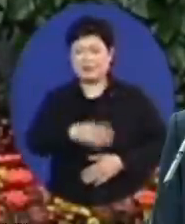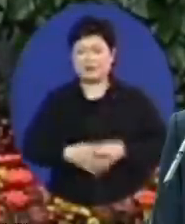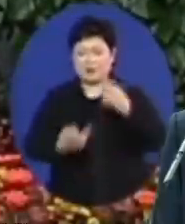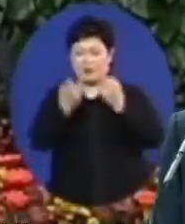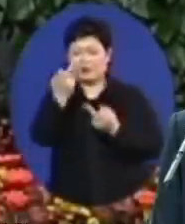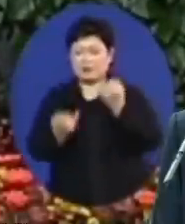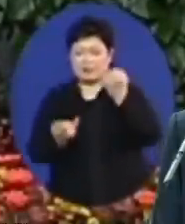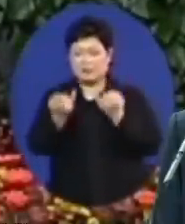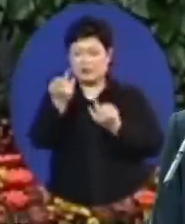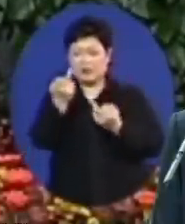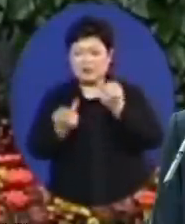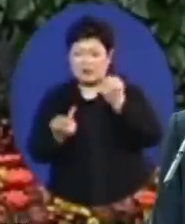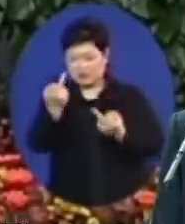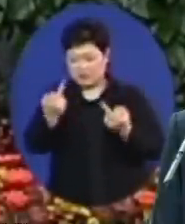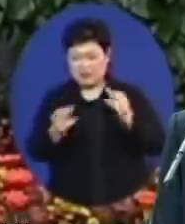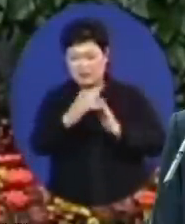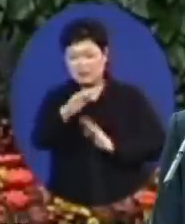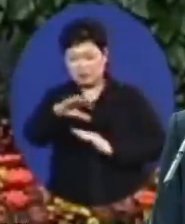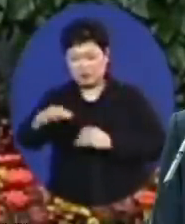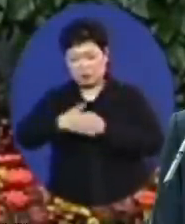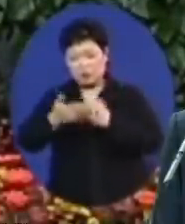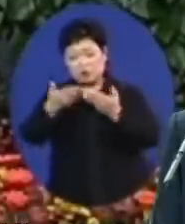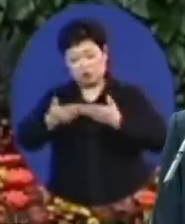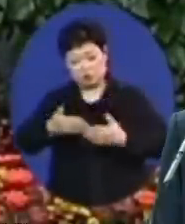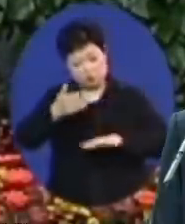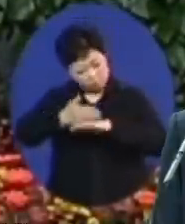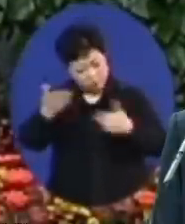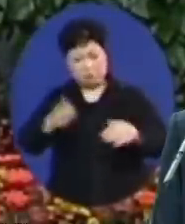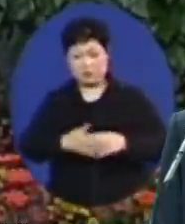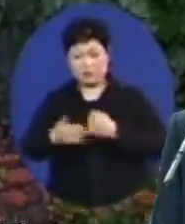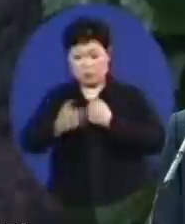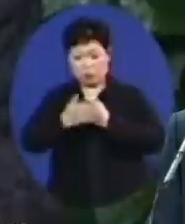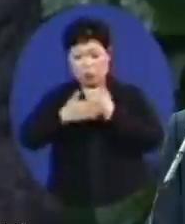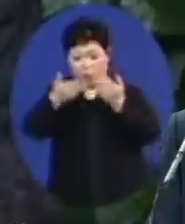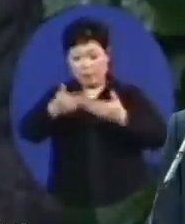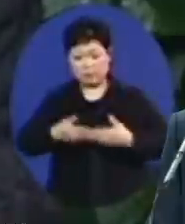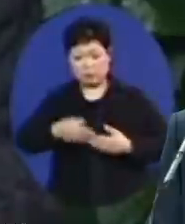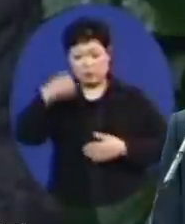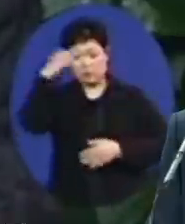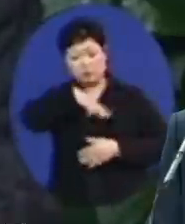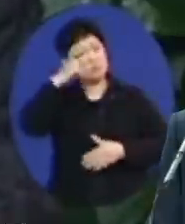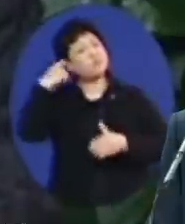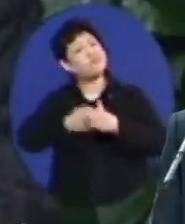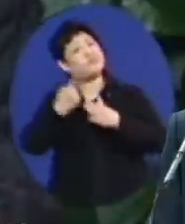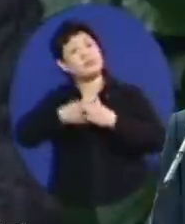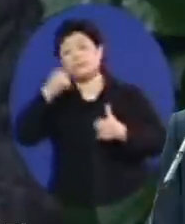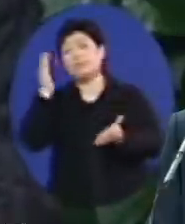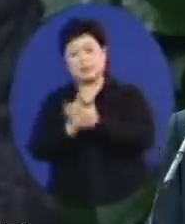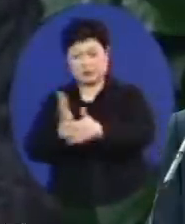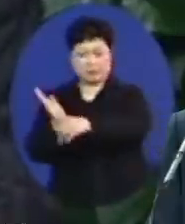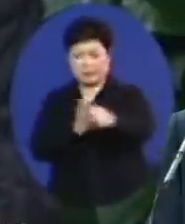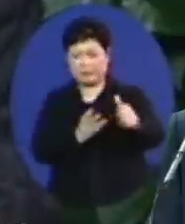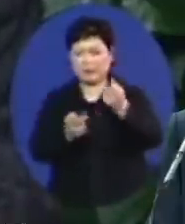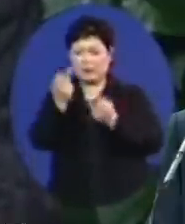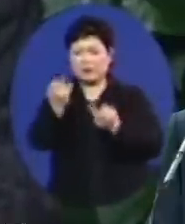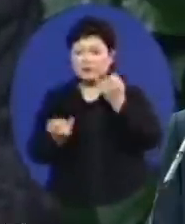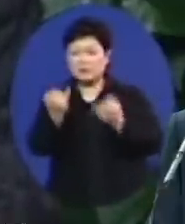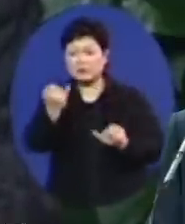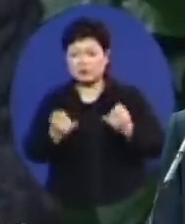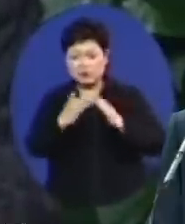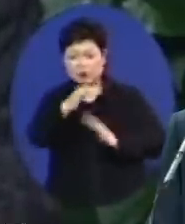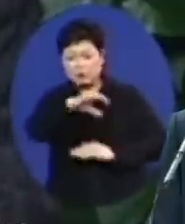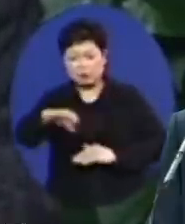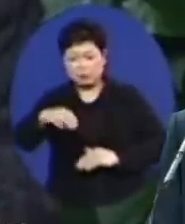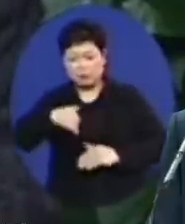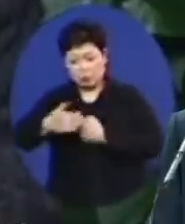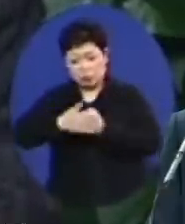형제와 이웃에 도와준 은혜를 늘 감사해야 되는 것입니다. 도움받은 것을 무심하게 생각해서는 안 됩니다. 형제와 이웃이 무엇 때문에 나를